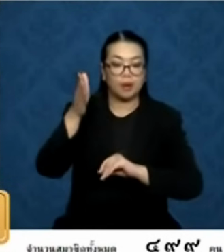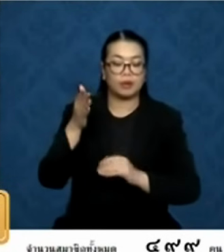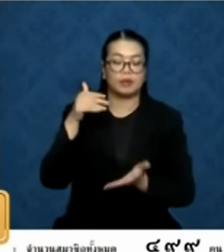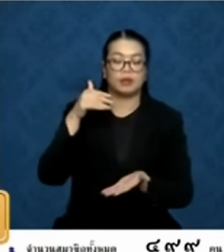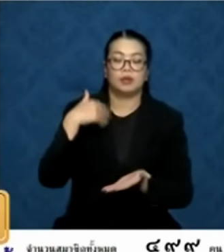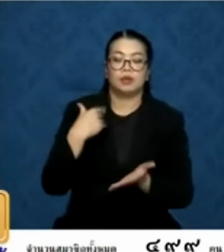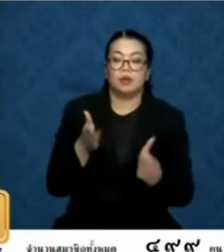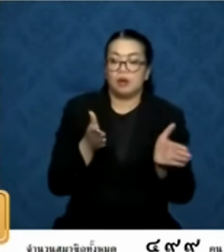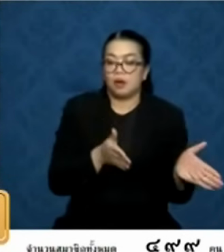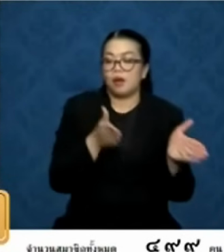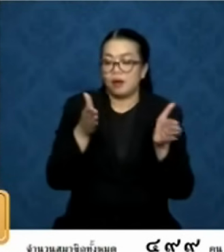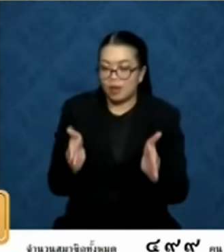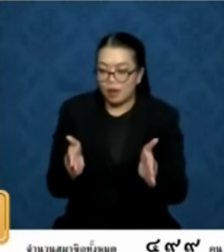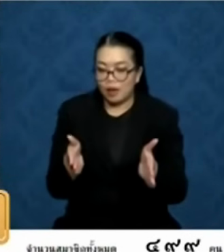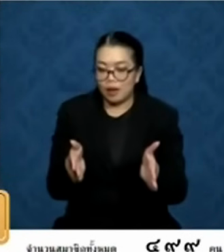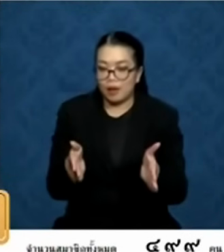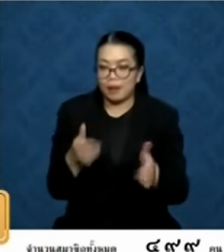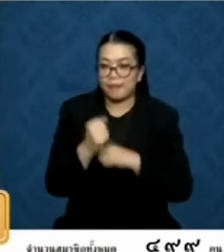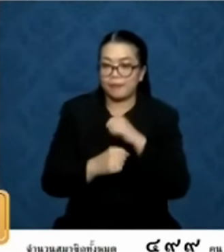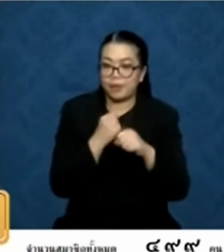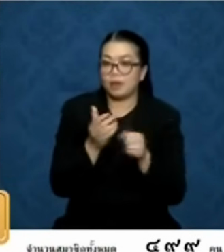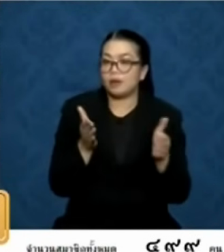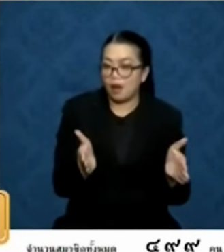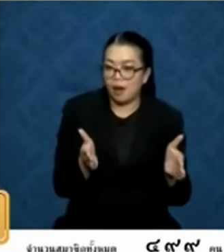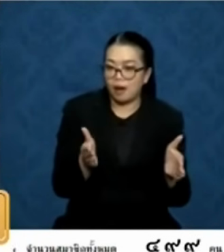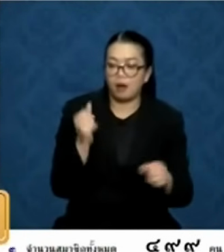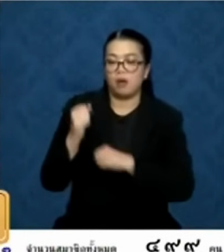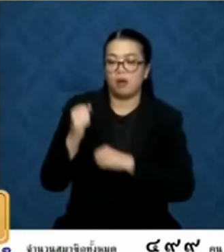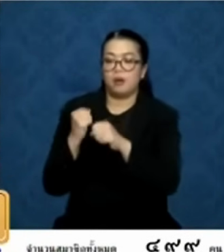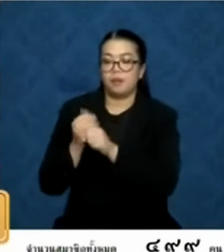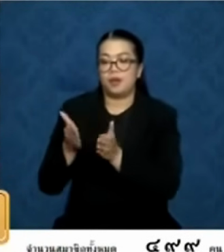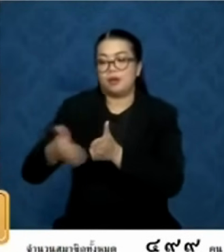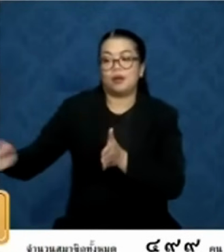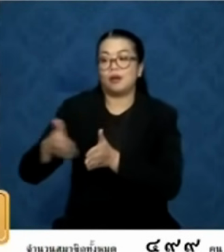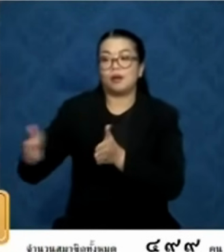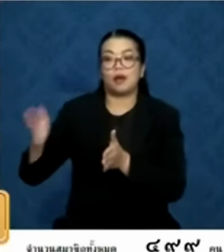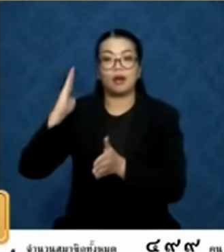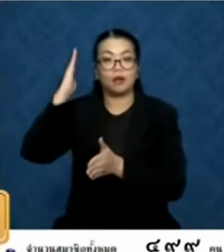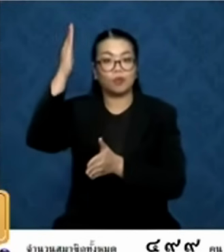ยะยาวมากขึ้นในปีงบประมาณ